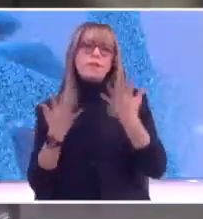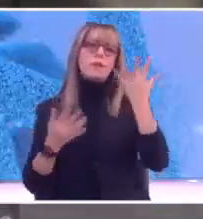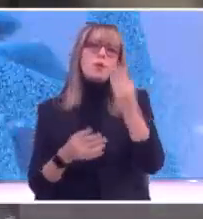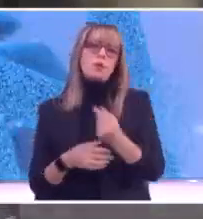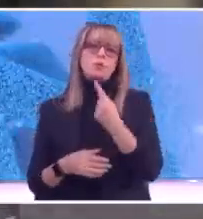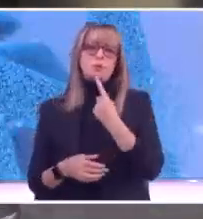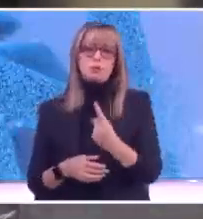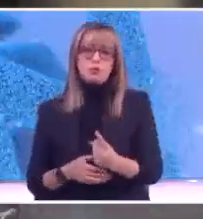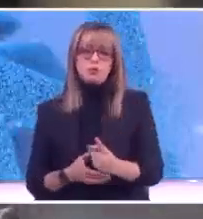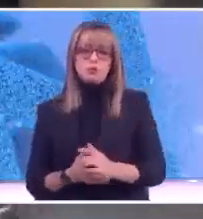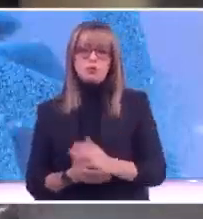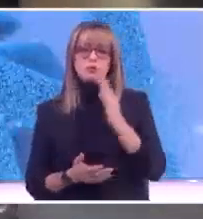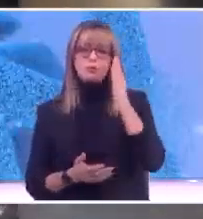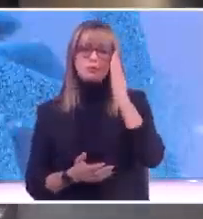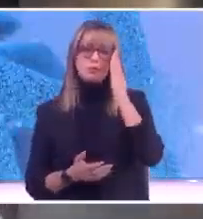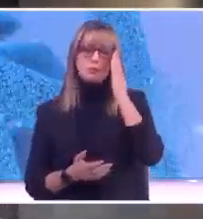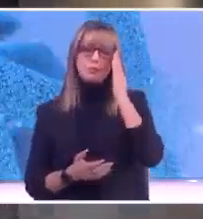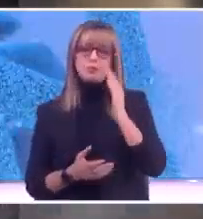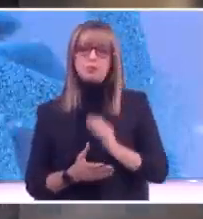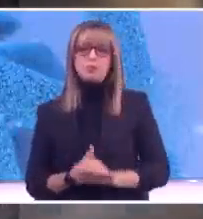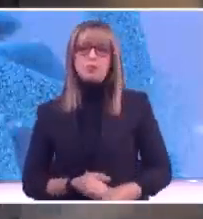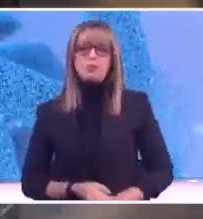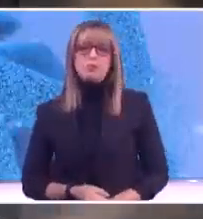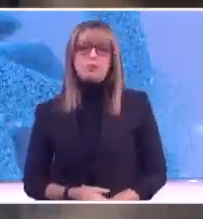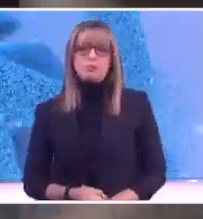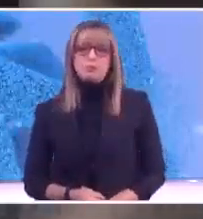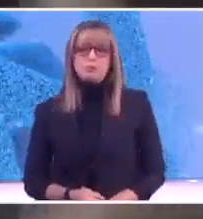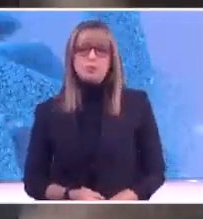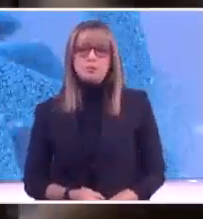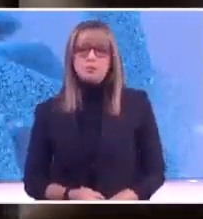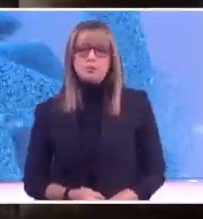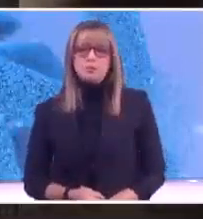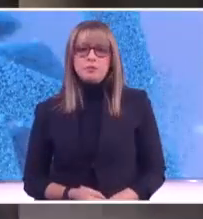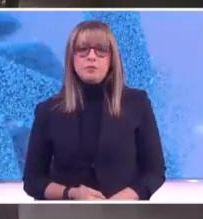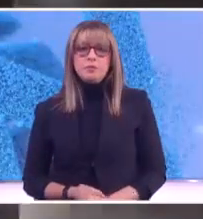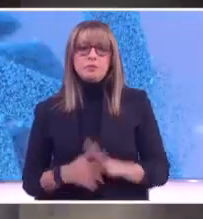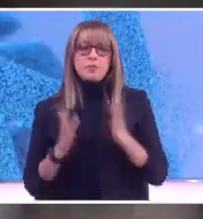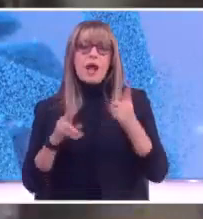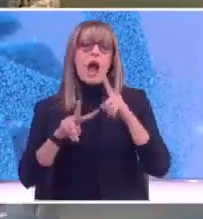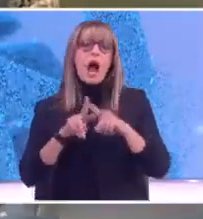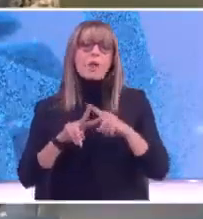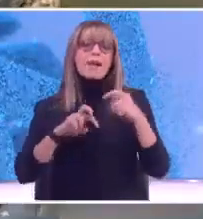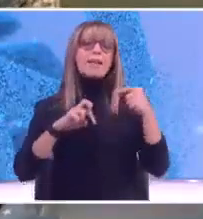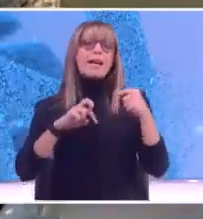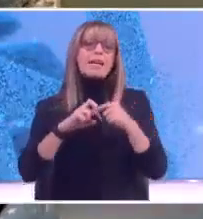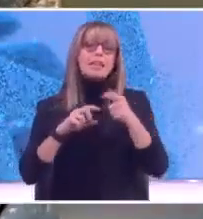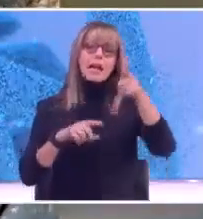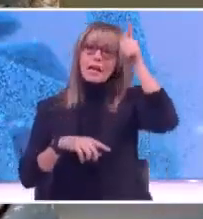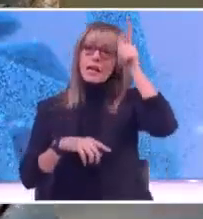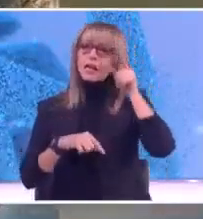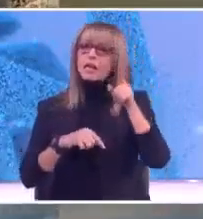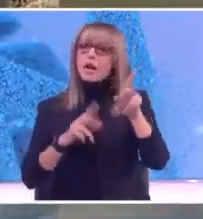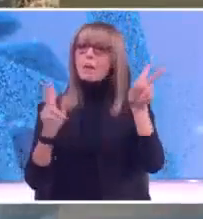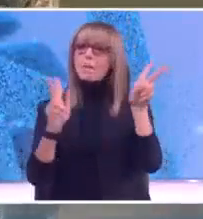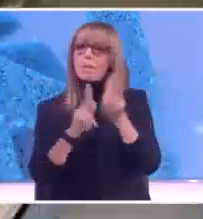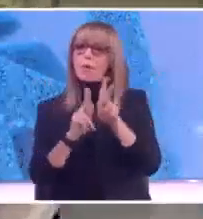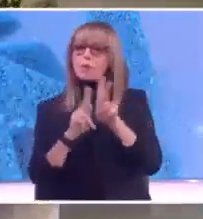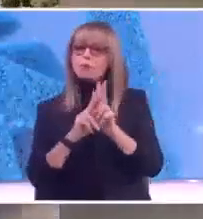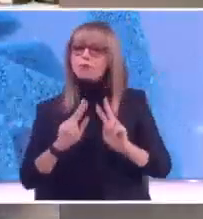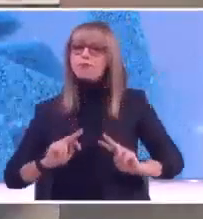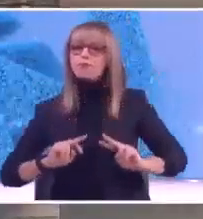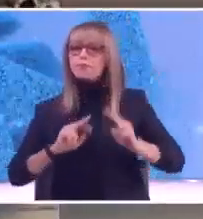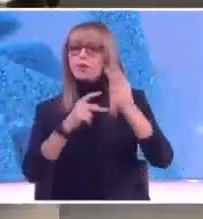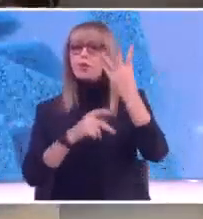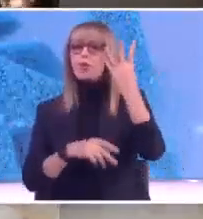fiilen hayata geçirilmediğini, hayatta olmadığını görüyoruz. Ancak Ahmed Rıza Radan'ın İran Emniyet Genel Müdürü olarak atanması